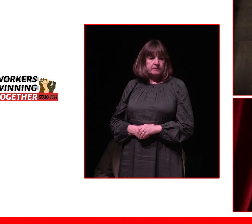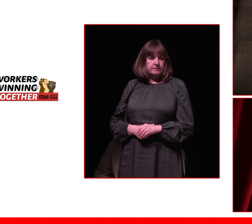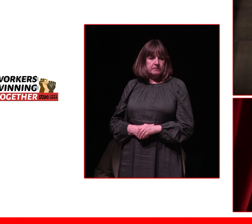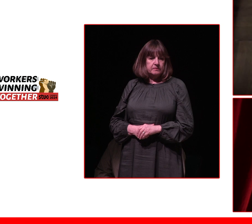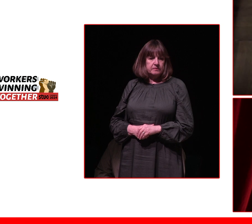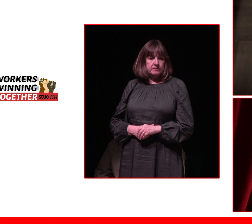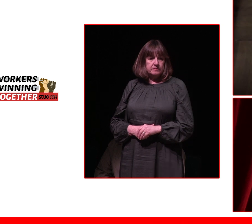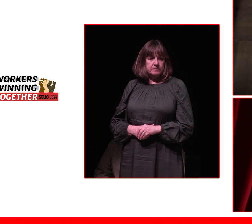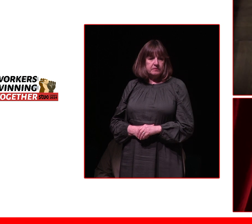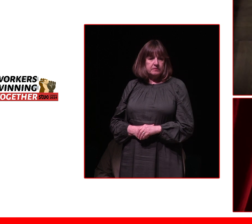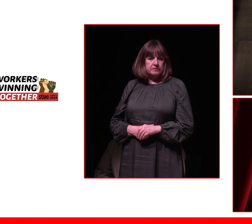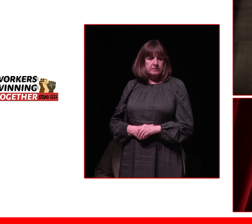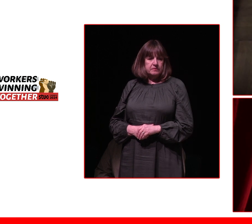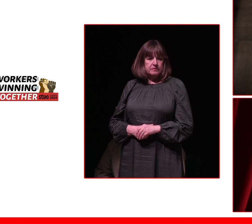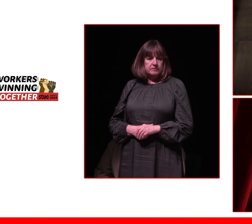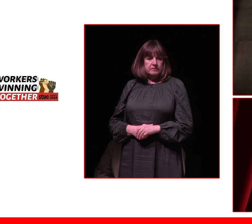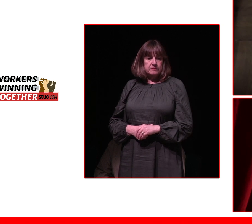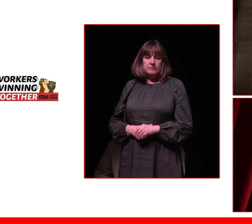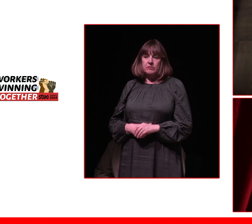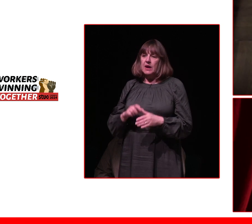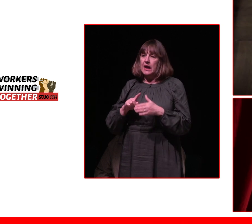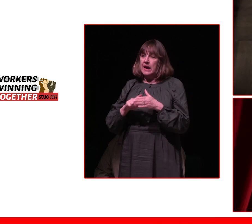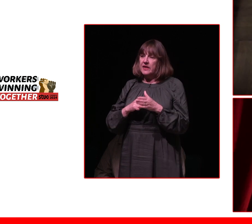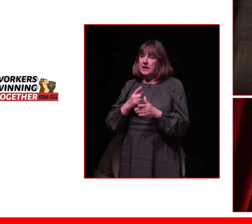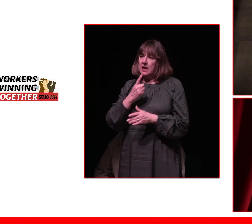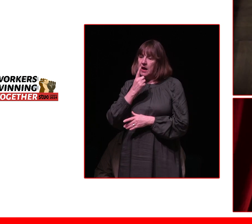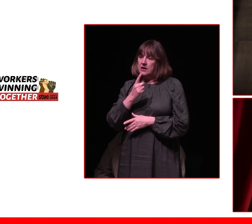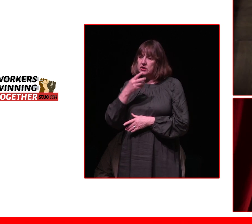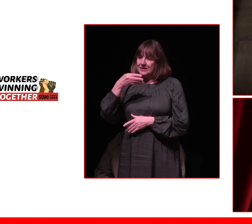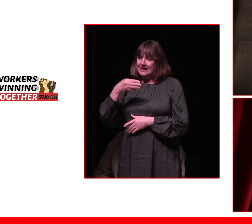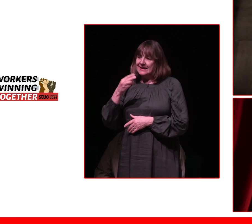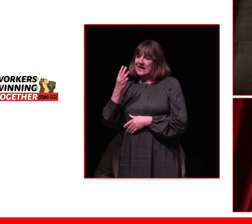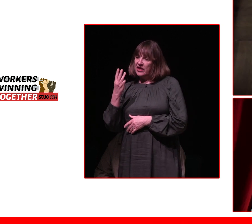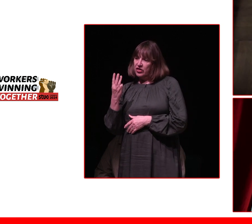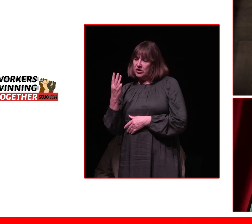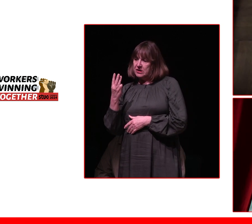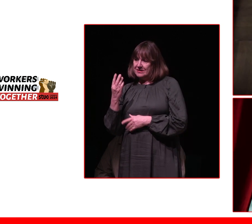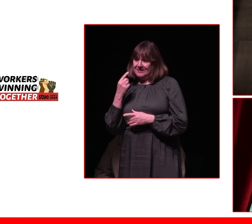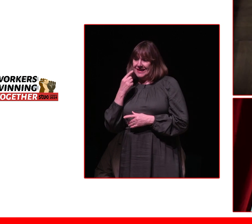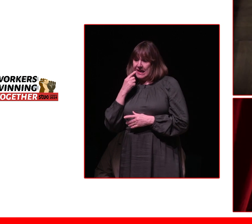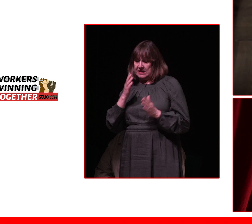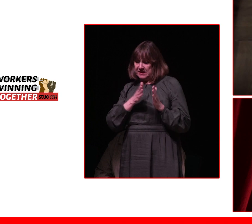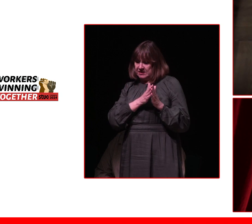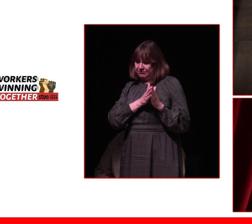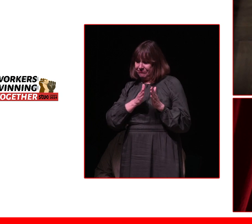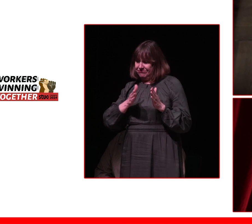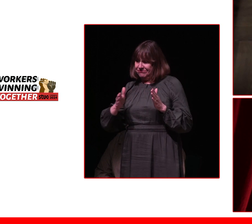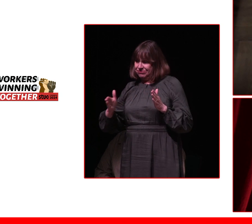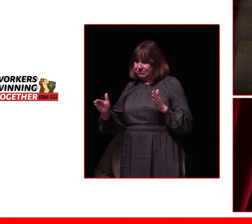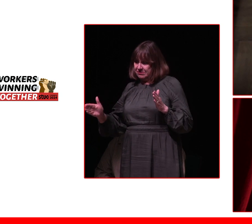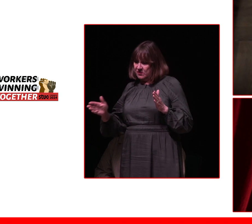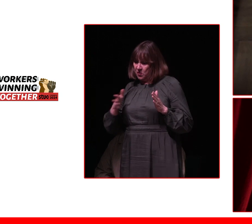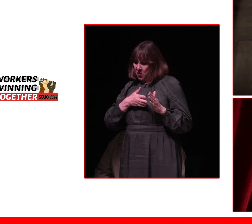المجازر. In the 193 days,